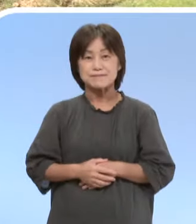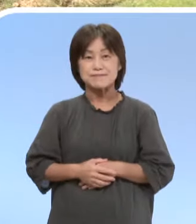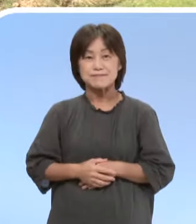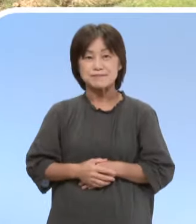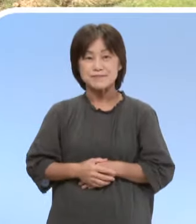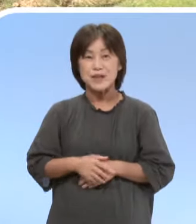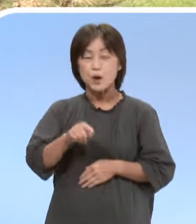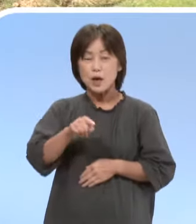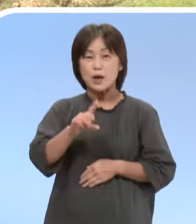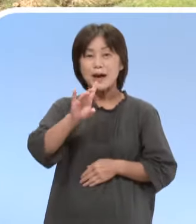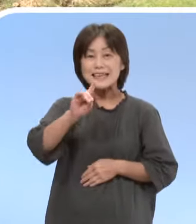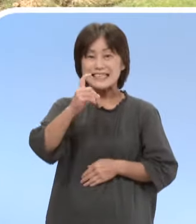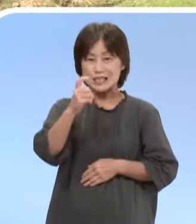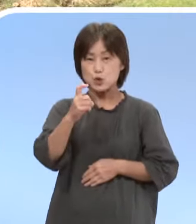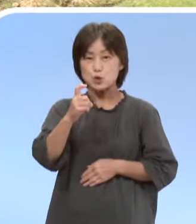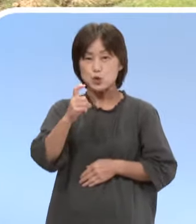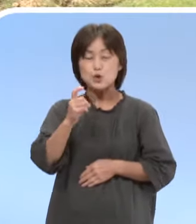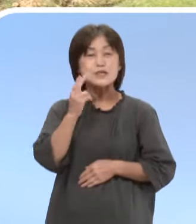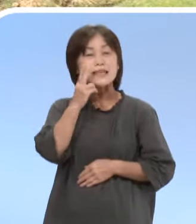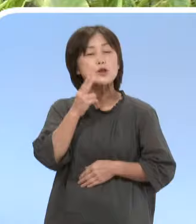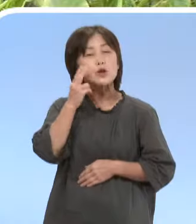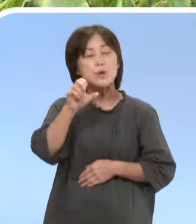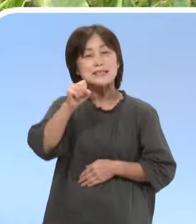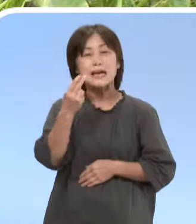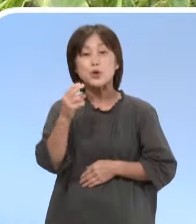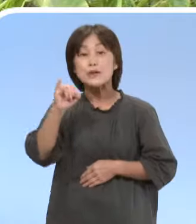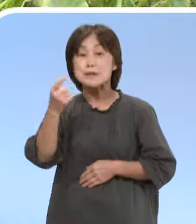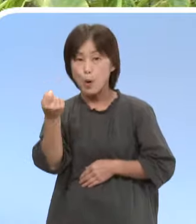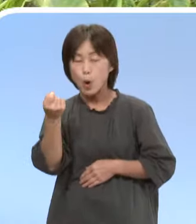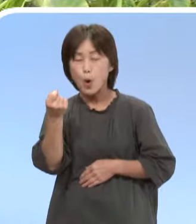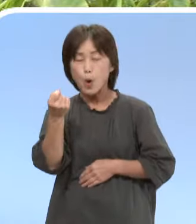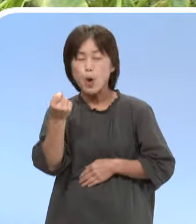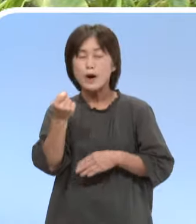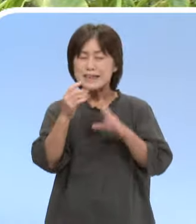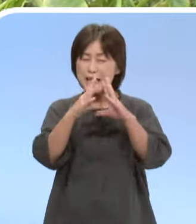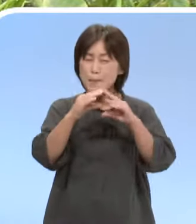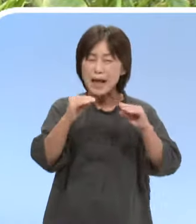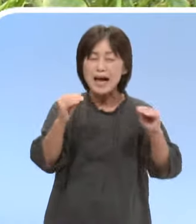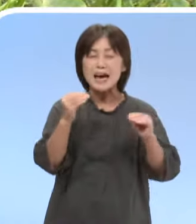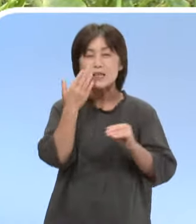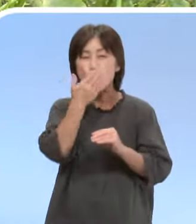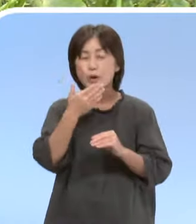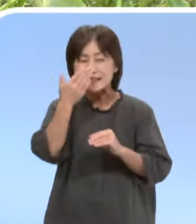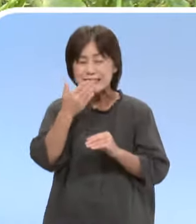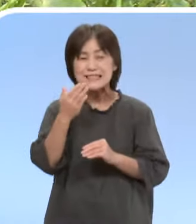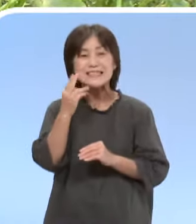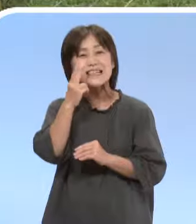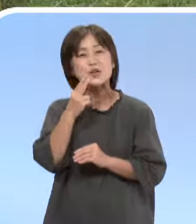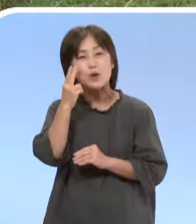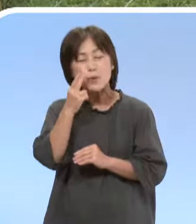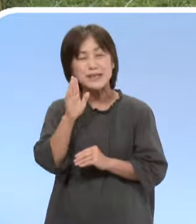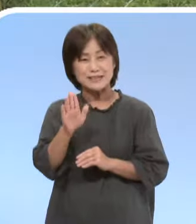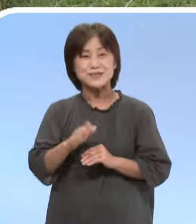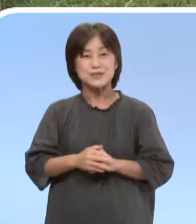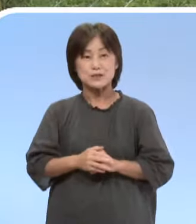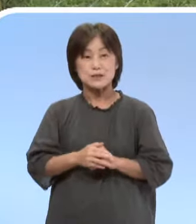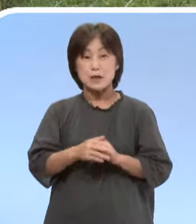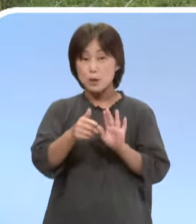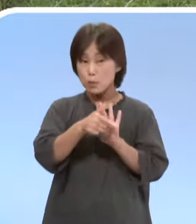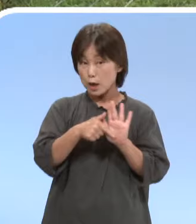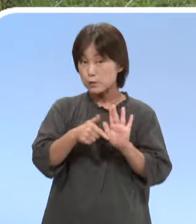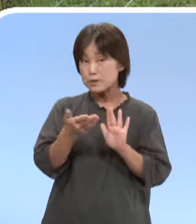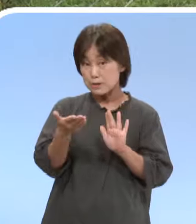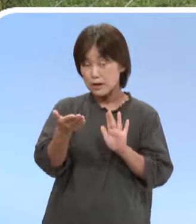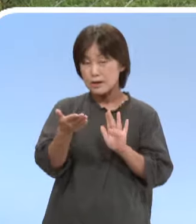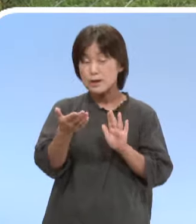は絹里芋でございます。 絹里芋って何ですか。 絹のように滑らかで美味しい里芋でございます。 へえ、あ、そういう